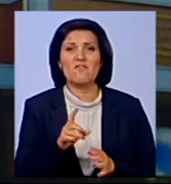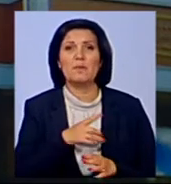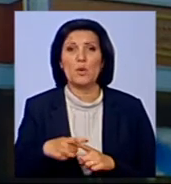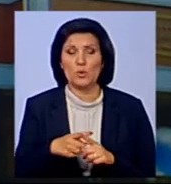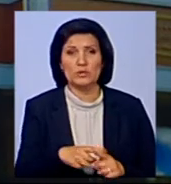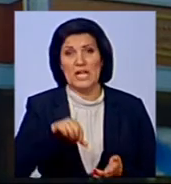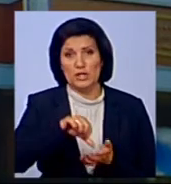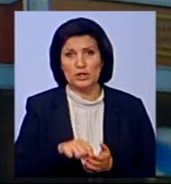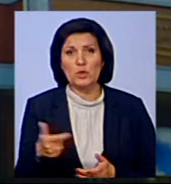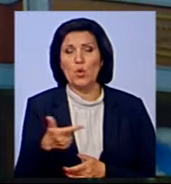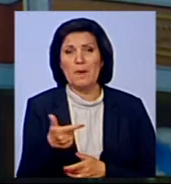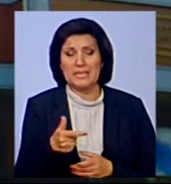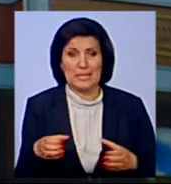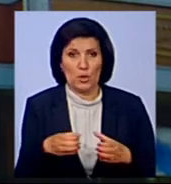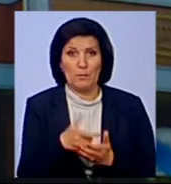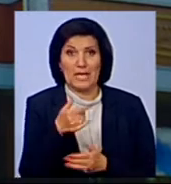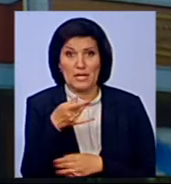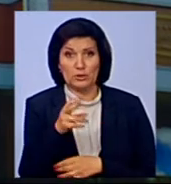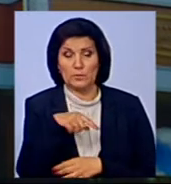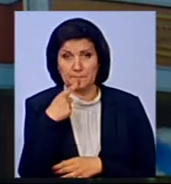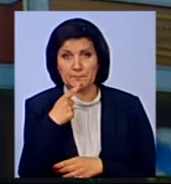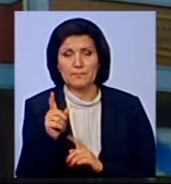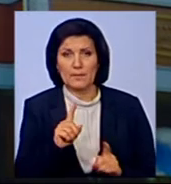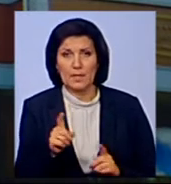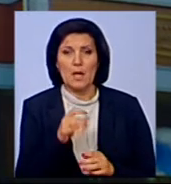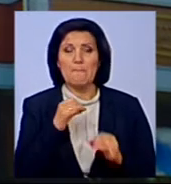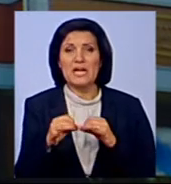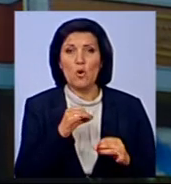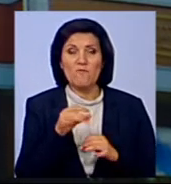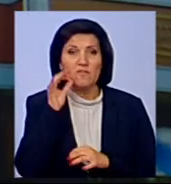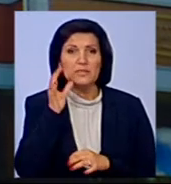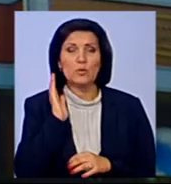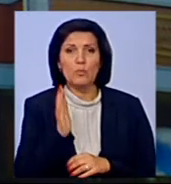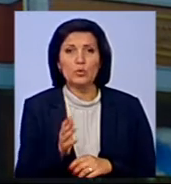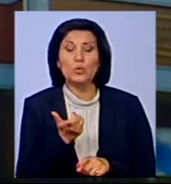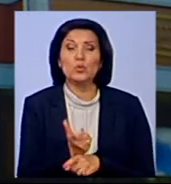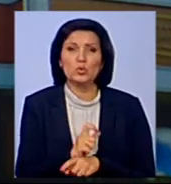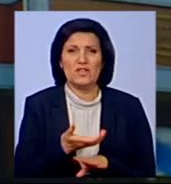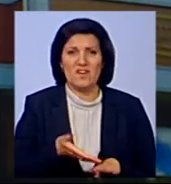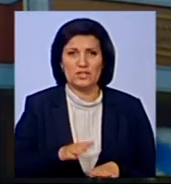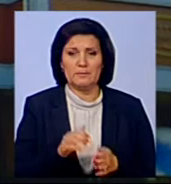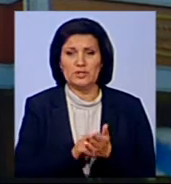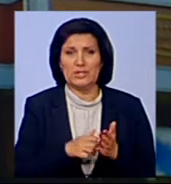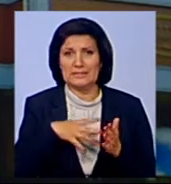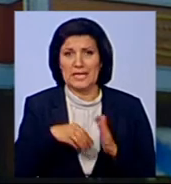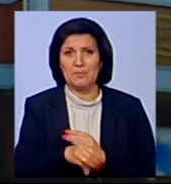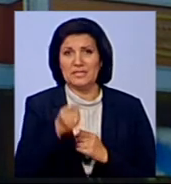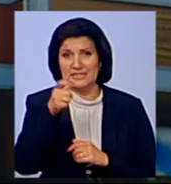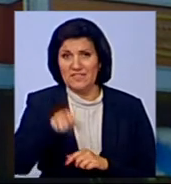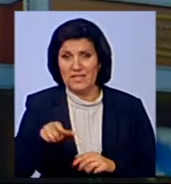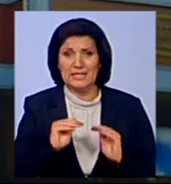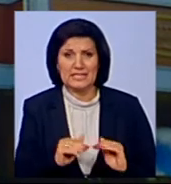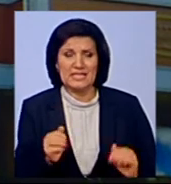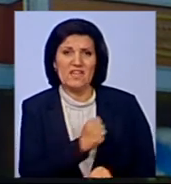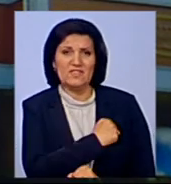Напередодні член гуманітарної підгрупи Ірина Геращенко сказала, що переговори в Мінську будуть дуже важкими через загибель цивільних, дітей